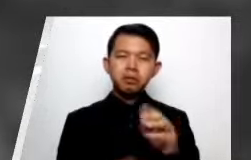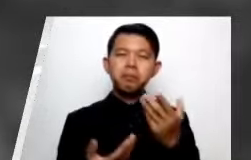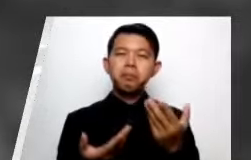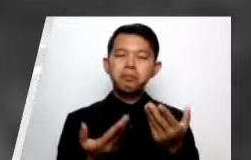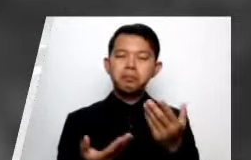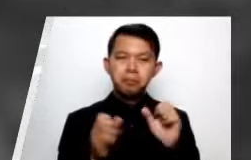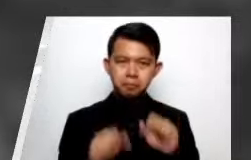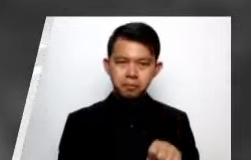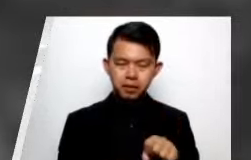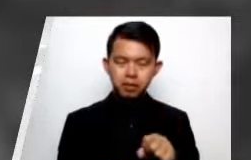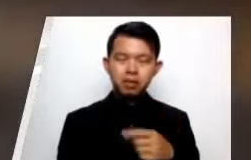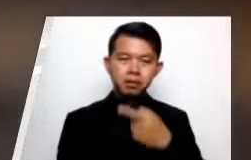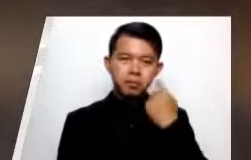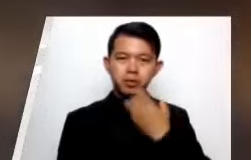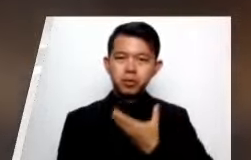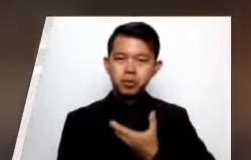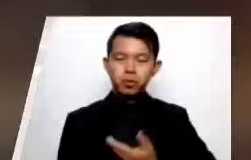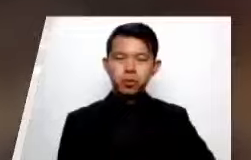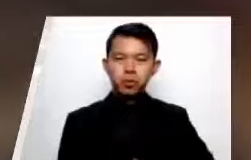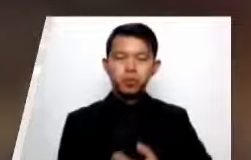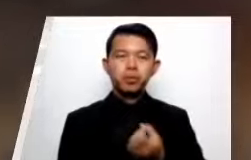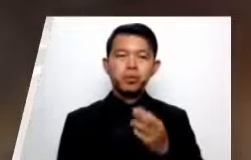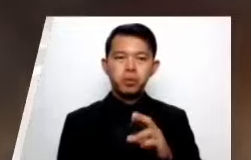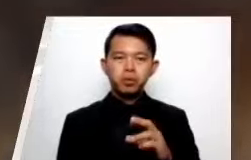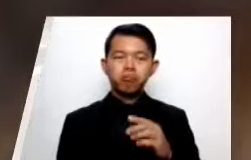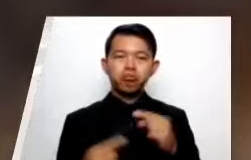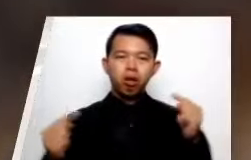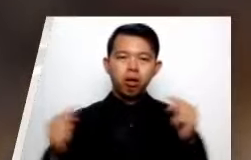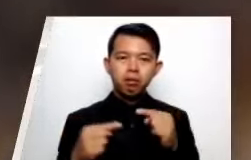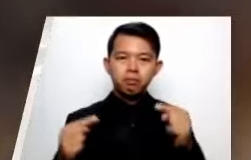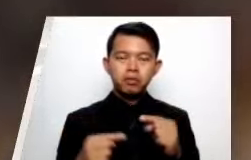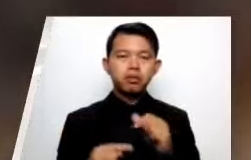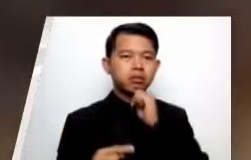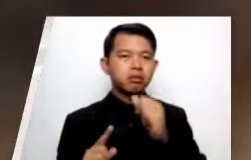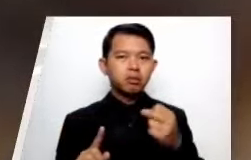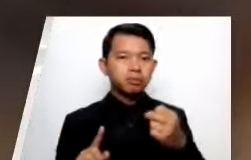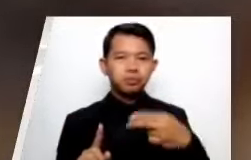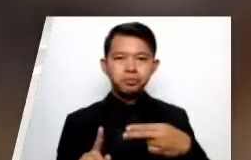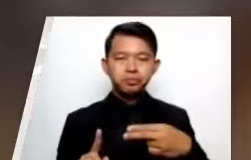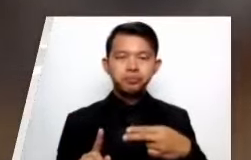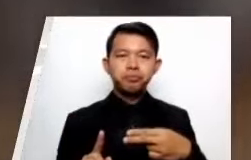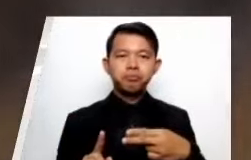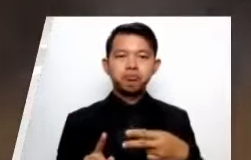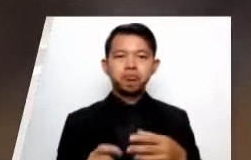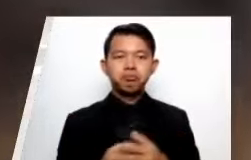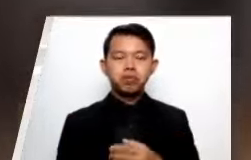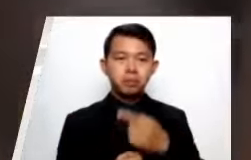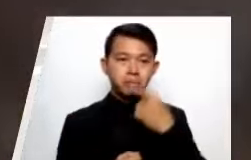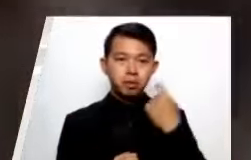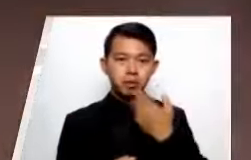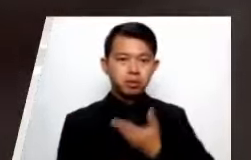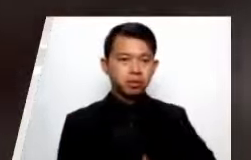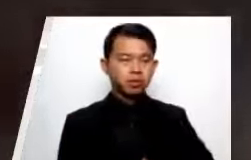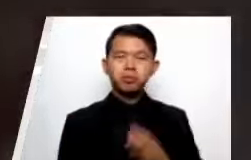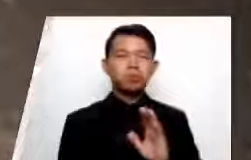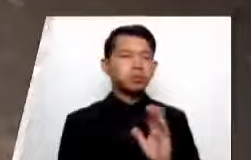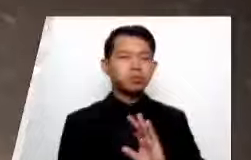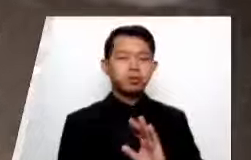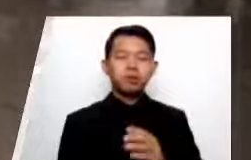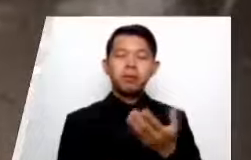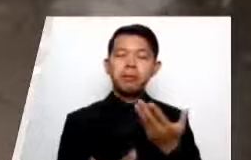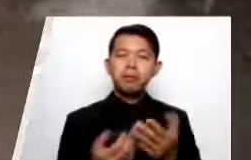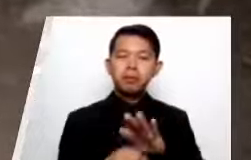aggressive behavior hindian automatically na dahil nagugutom yung stress of confinement